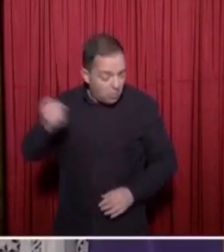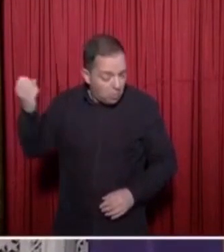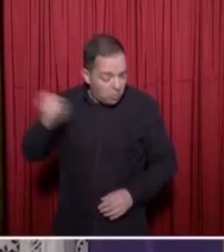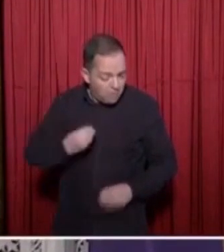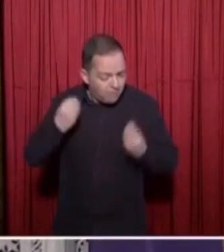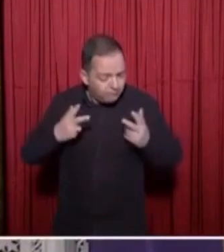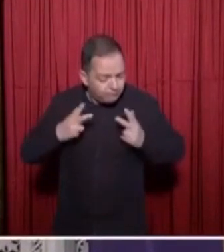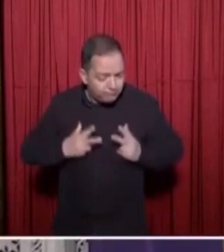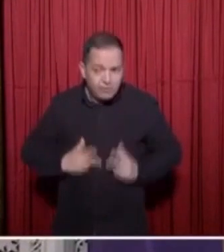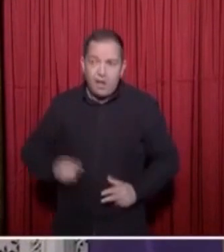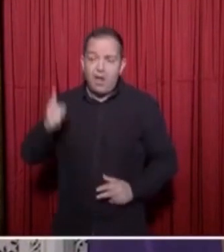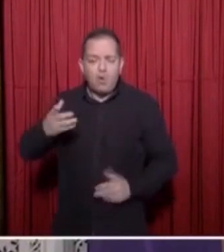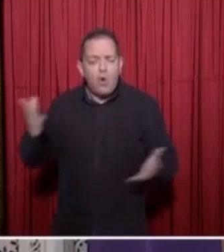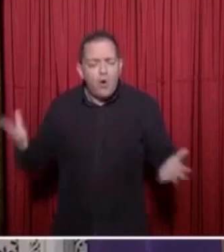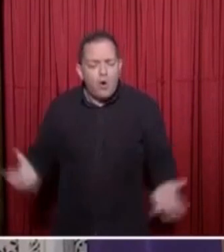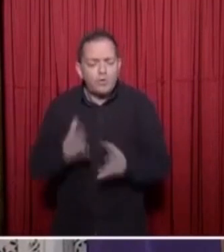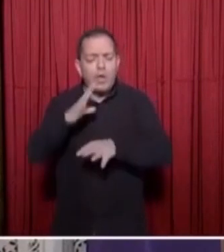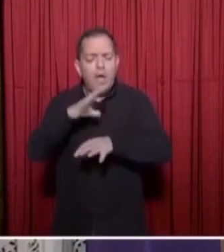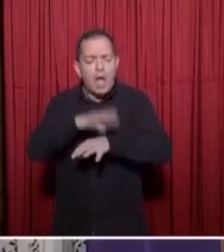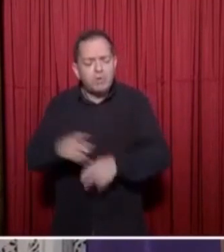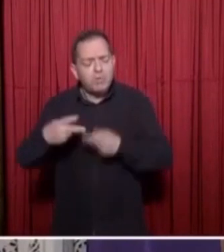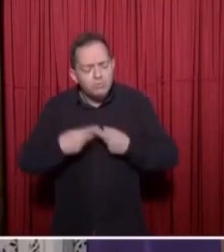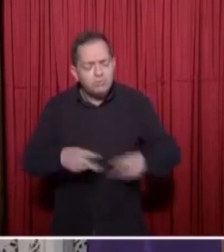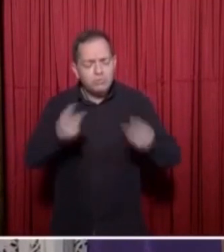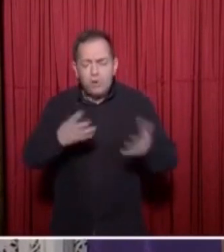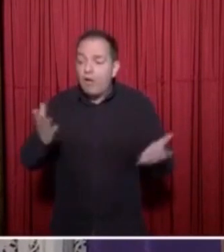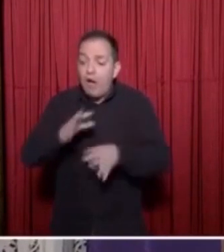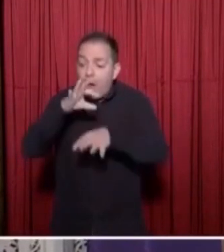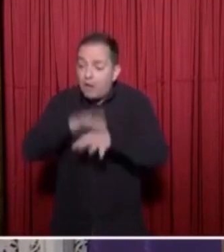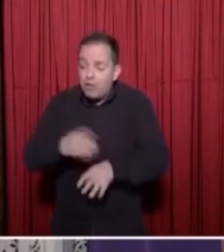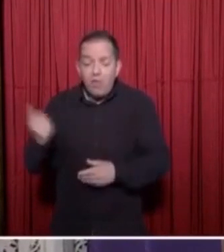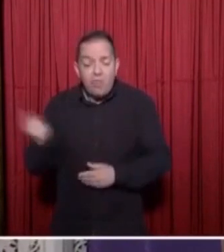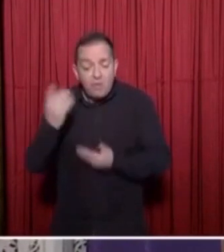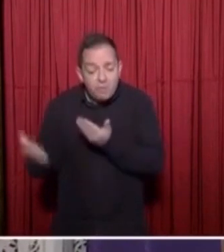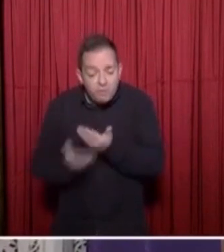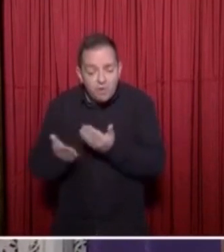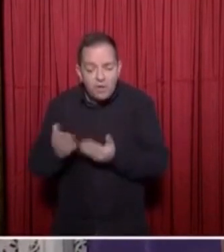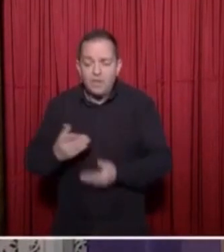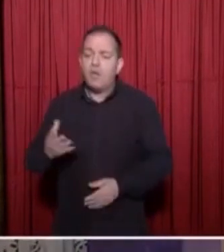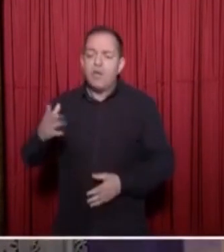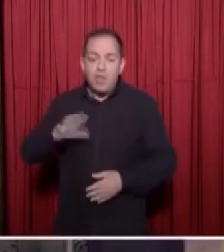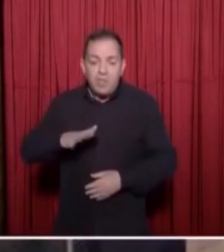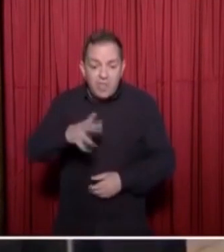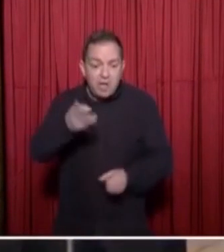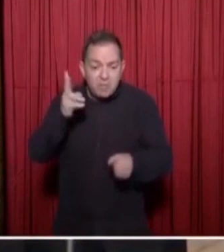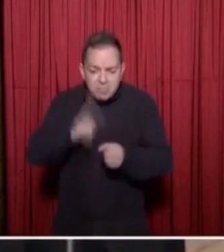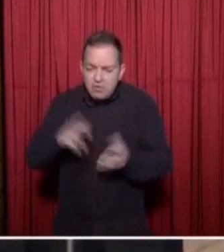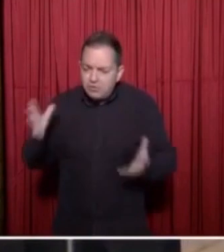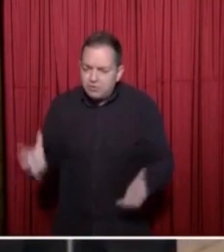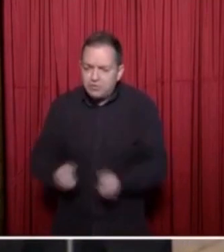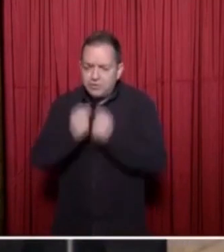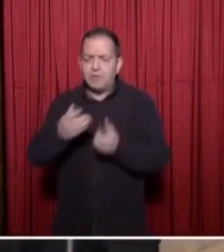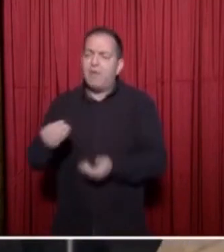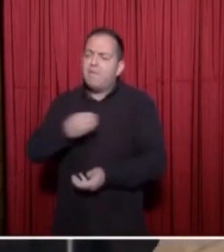αυτού. Τον επιλατεύοντα πάσα ανομία σου, τον ιόμενον πάσα στα γνώση σου, τον λυτρούμενον εκθορά στην ζωή σου, τον στεφανούντας